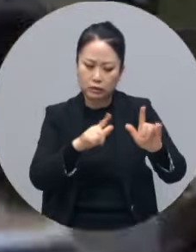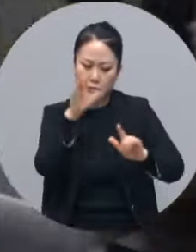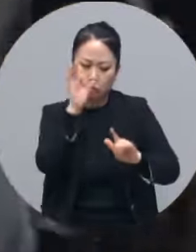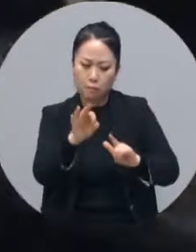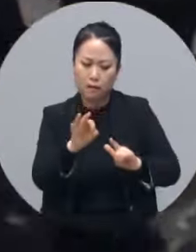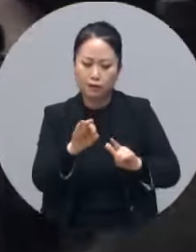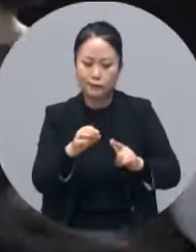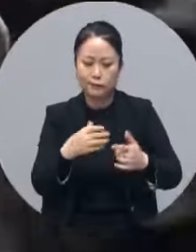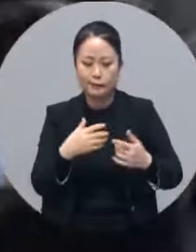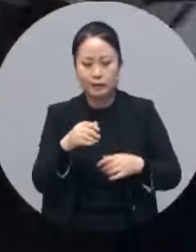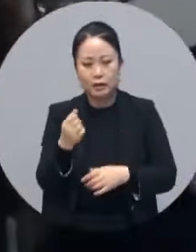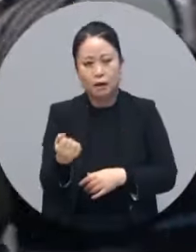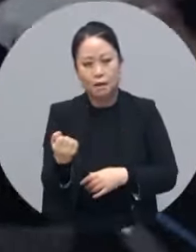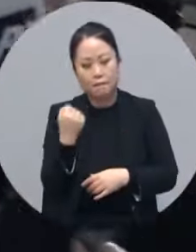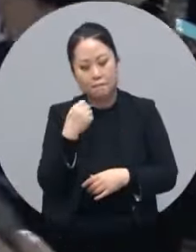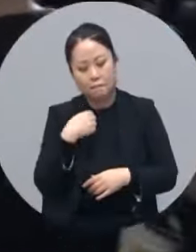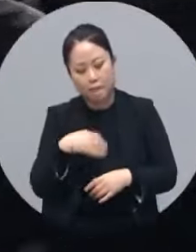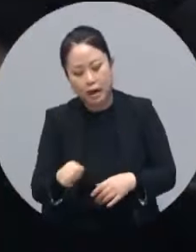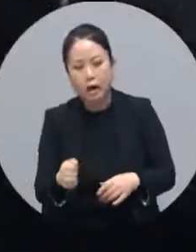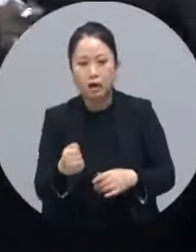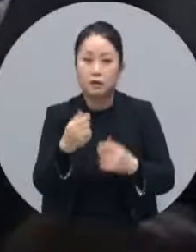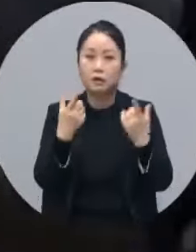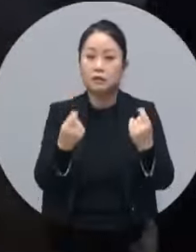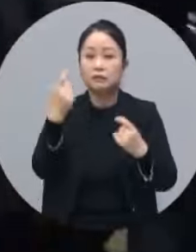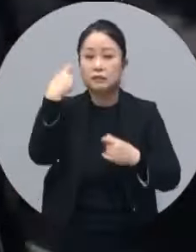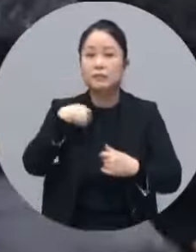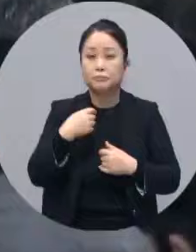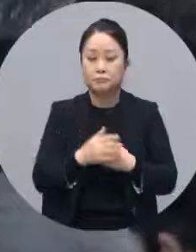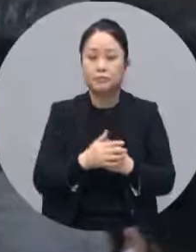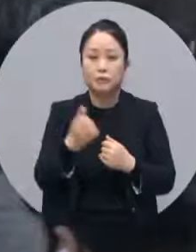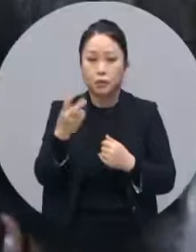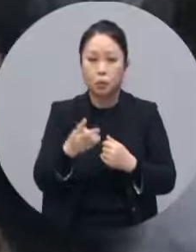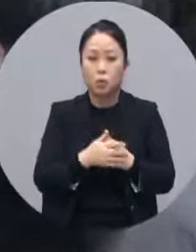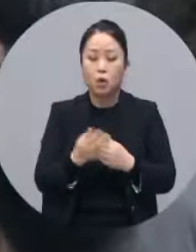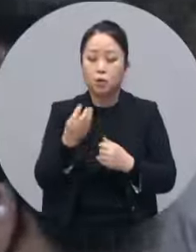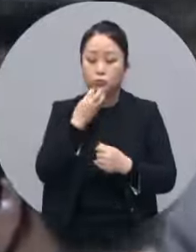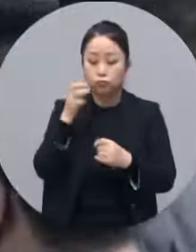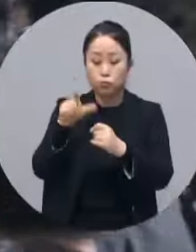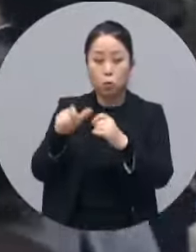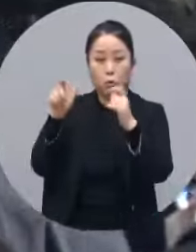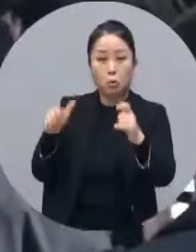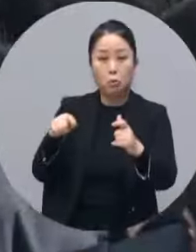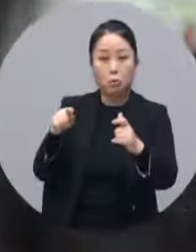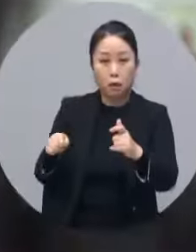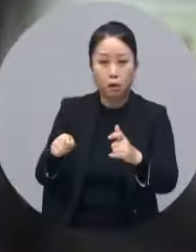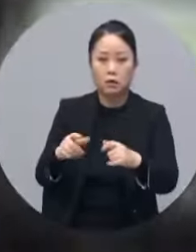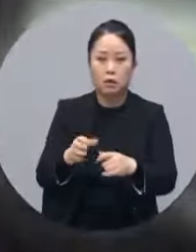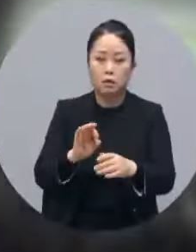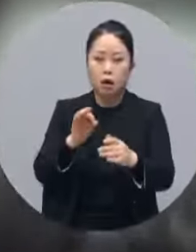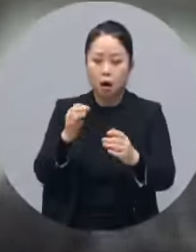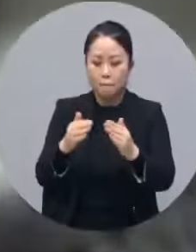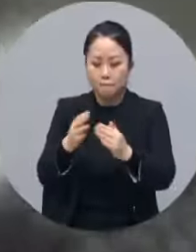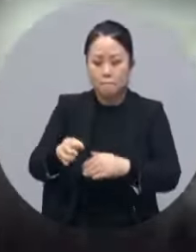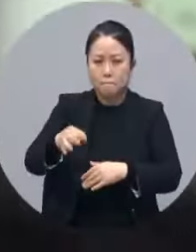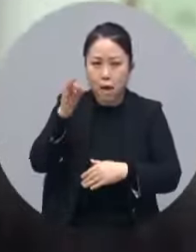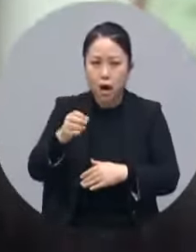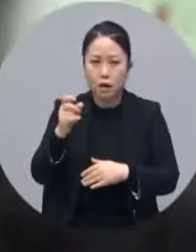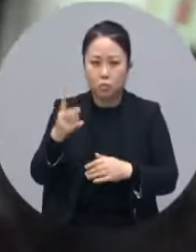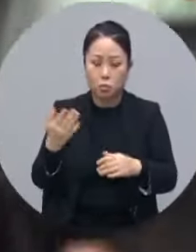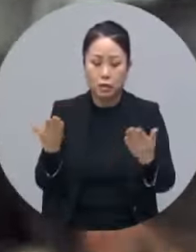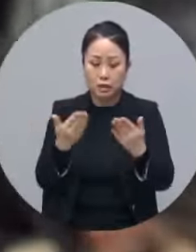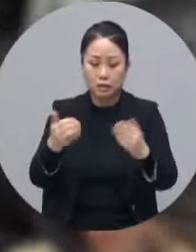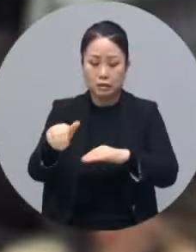하고요. 다만 수도권에선 비싼 주거비와 긴 통근 시간, 치열한 경쟁 등으로 청년들의 삶의